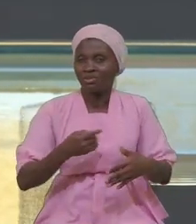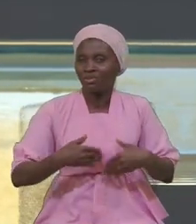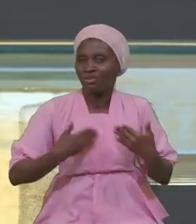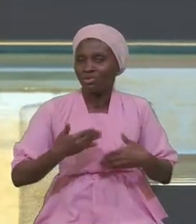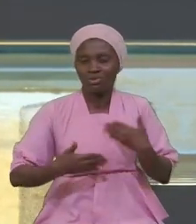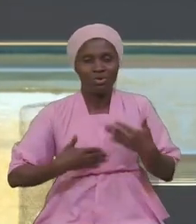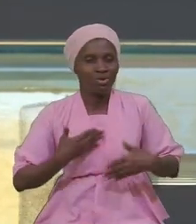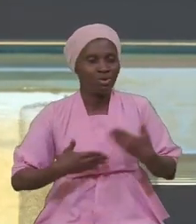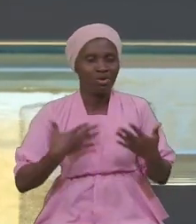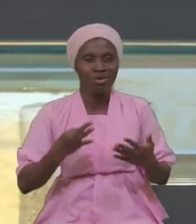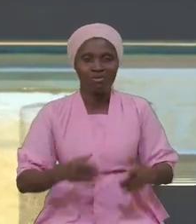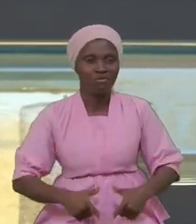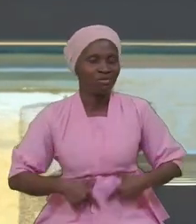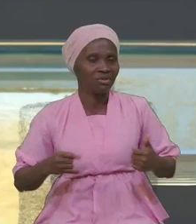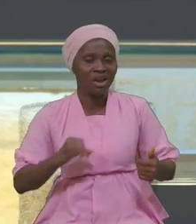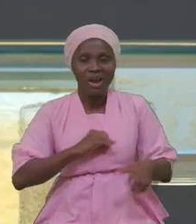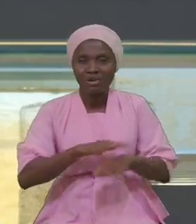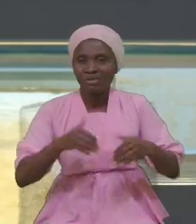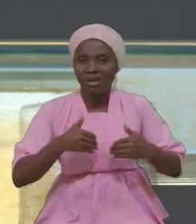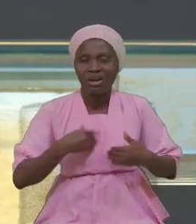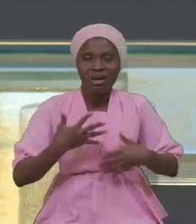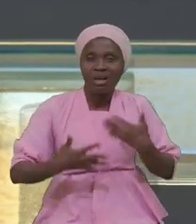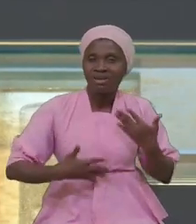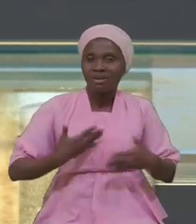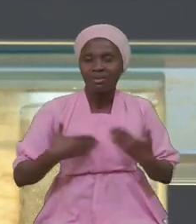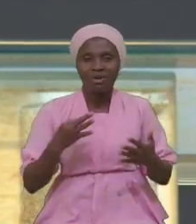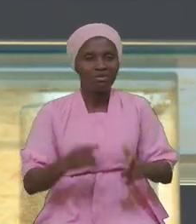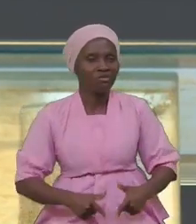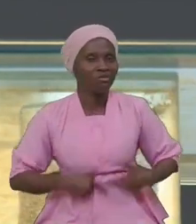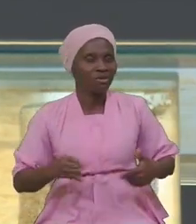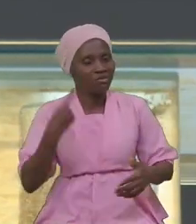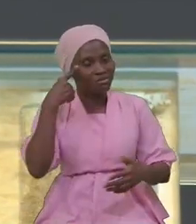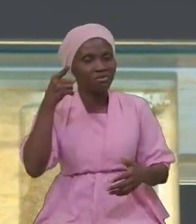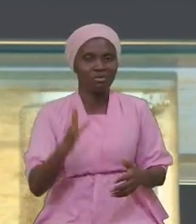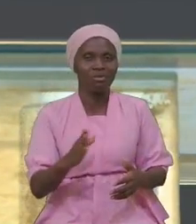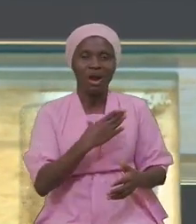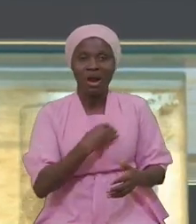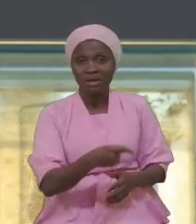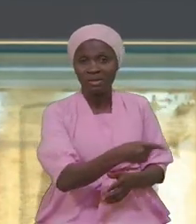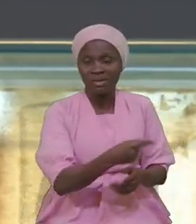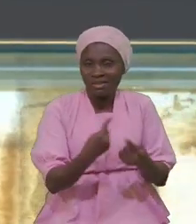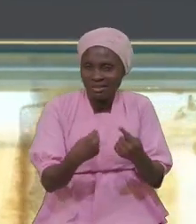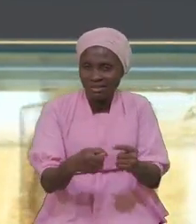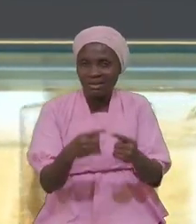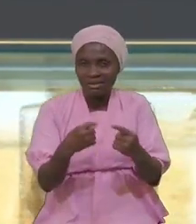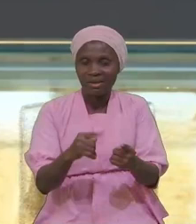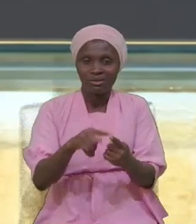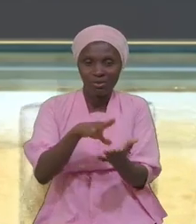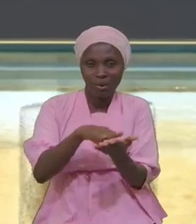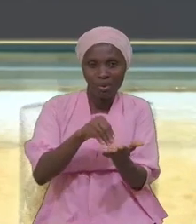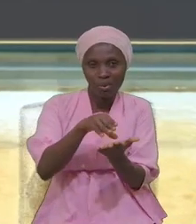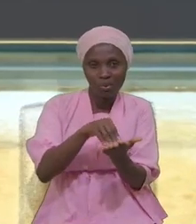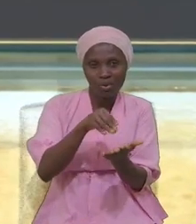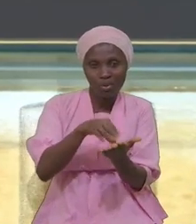vivre, la satisfaction, l'enthousiasme de vivre pour Dieu. Il essaie de copier les croyants, il